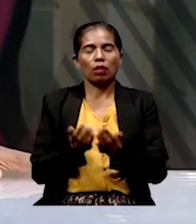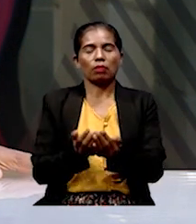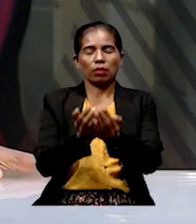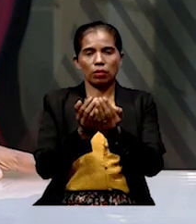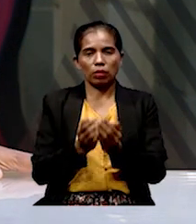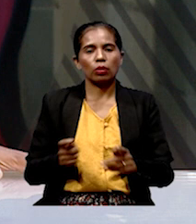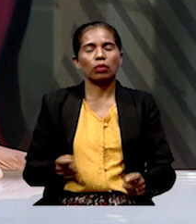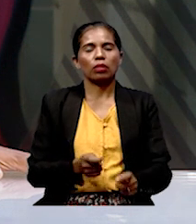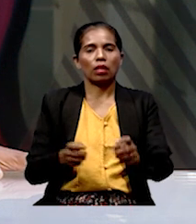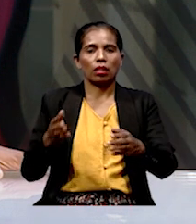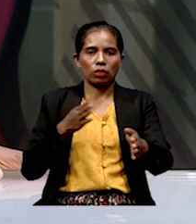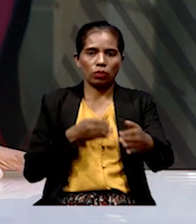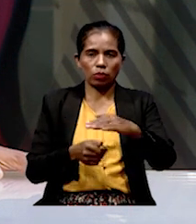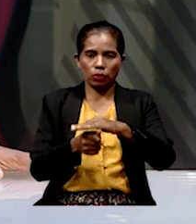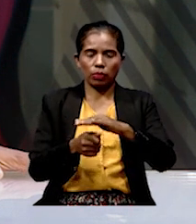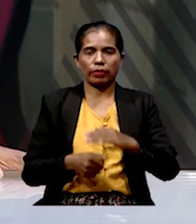ilegal.